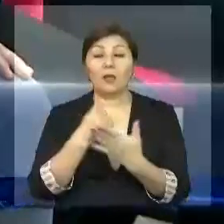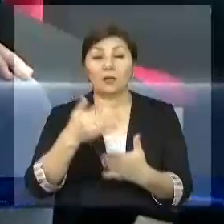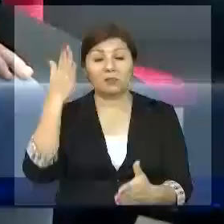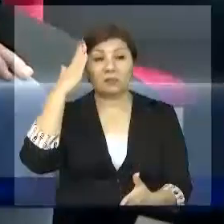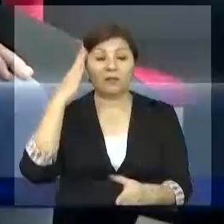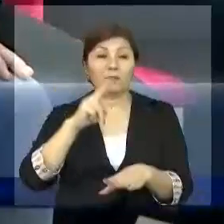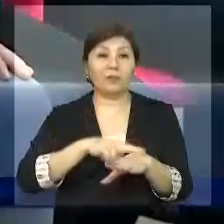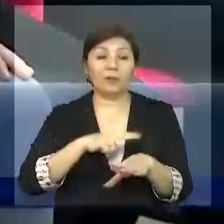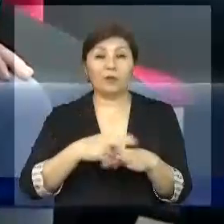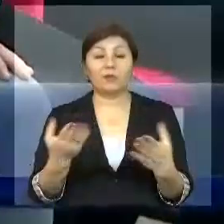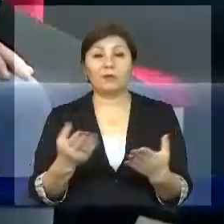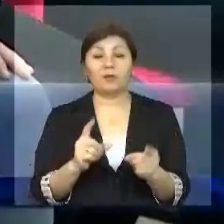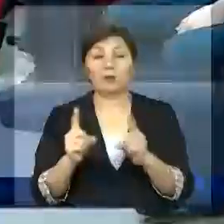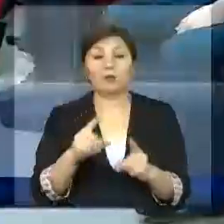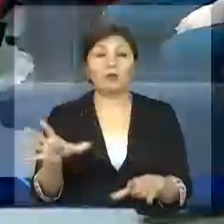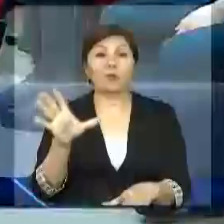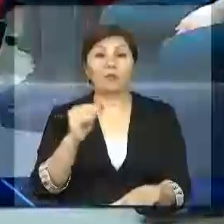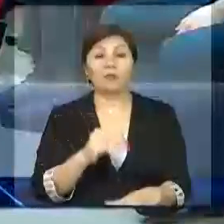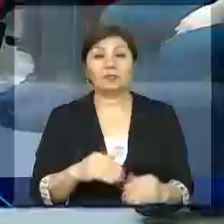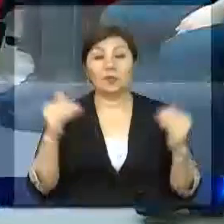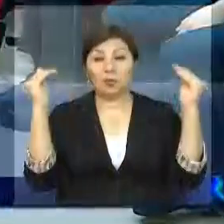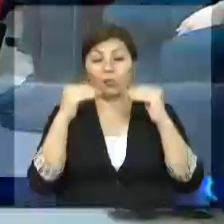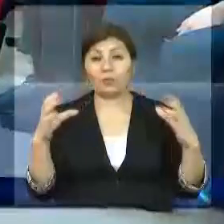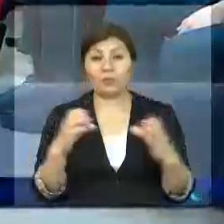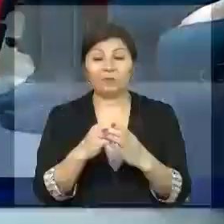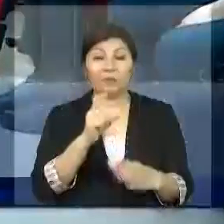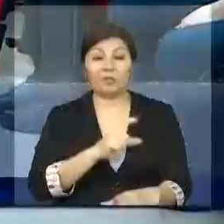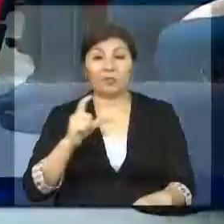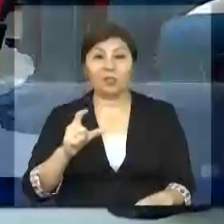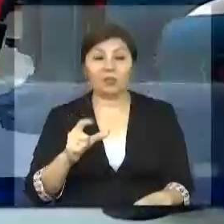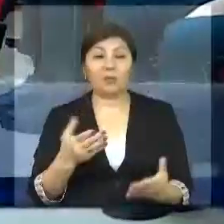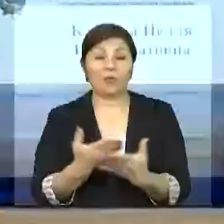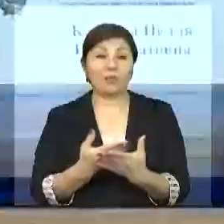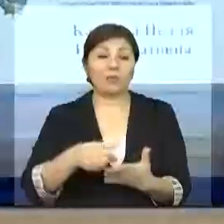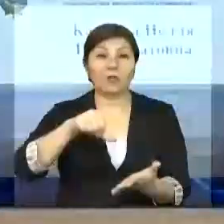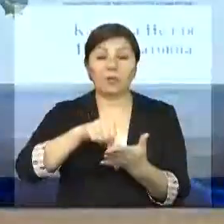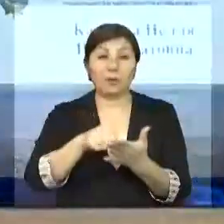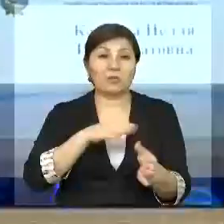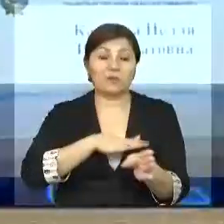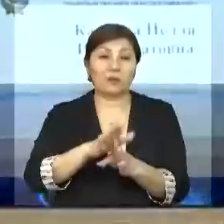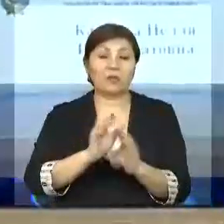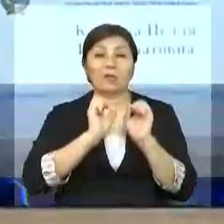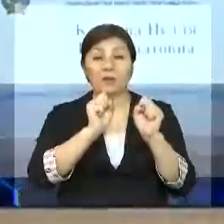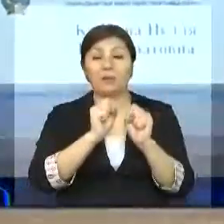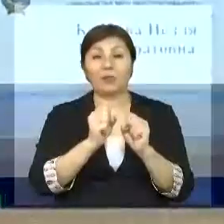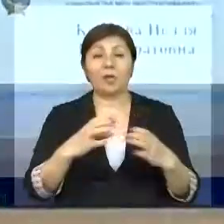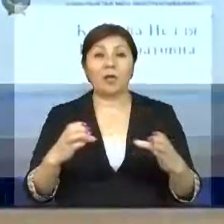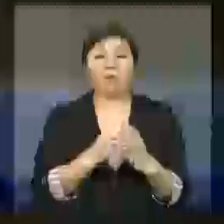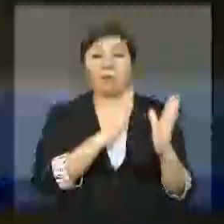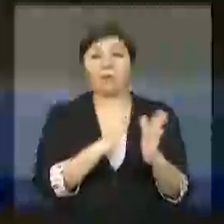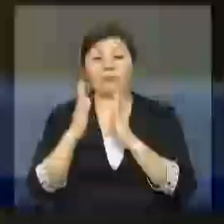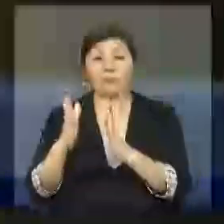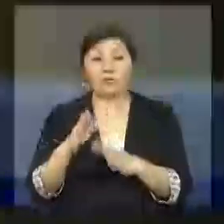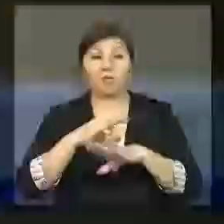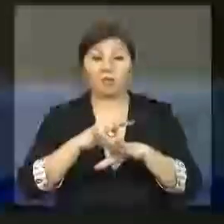сервисной полиции заключается в том что все институты общества и граждане оказывают содействия в обеспечении охраны общественного порядка и